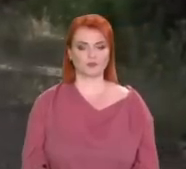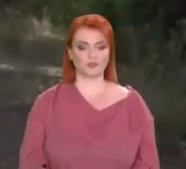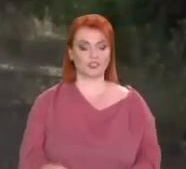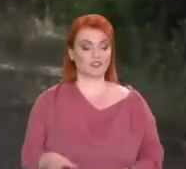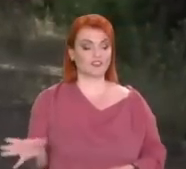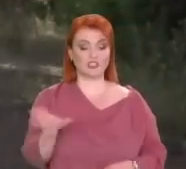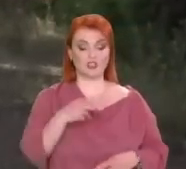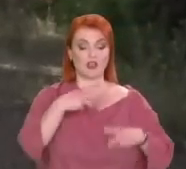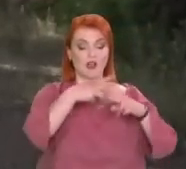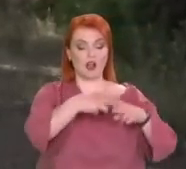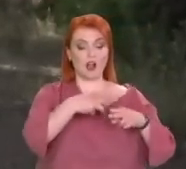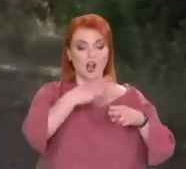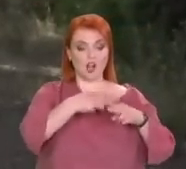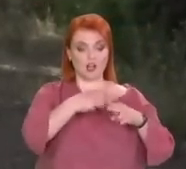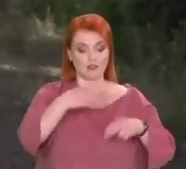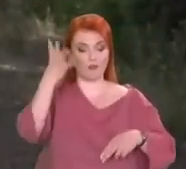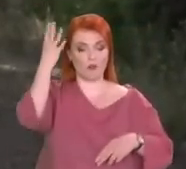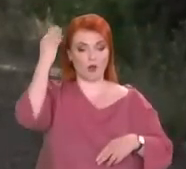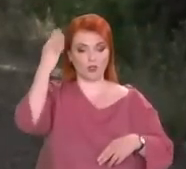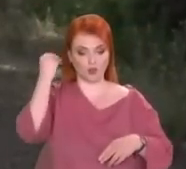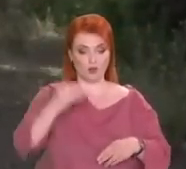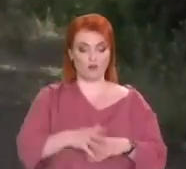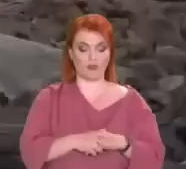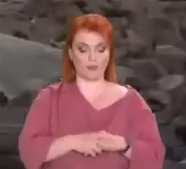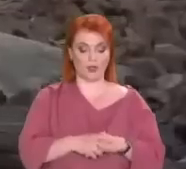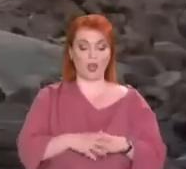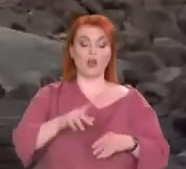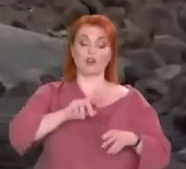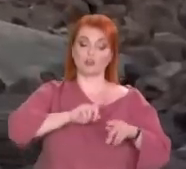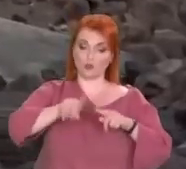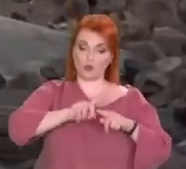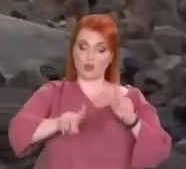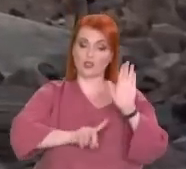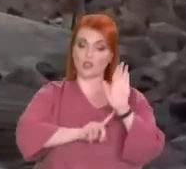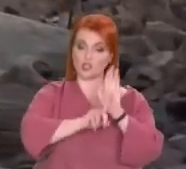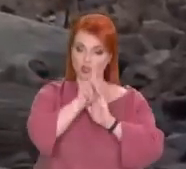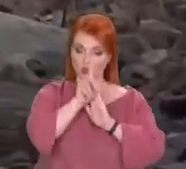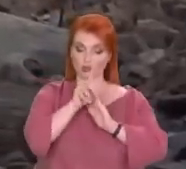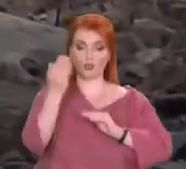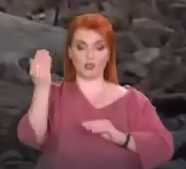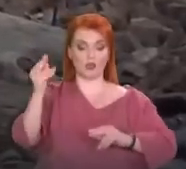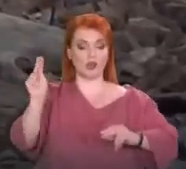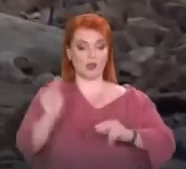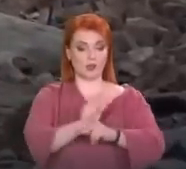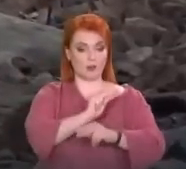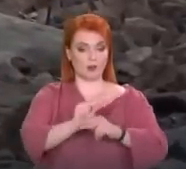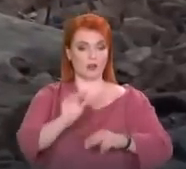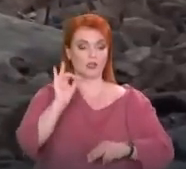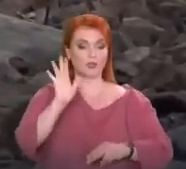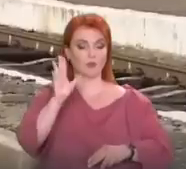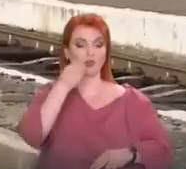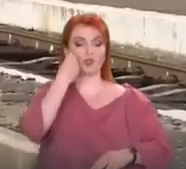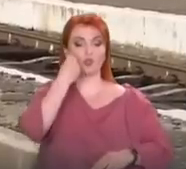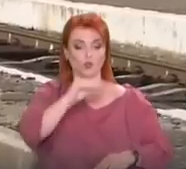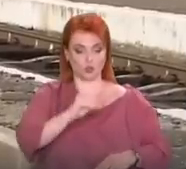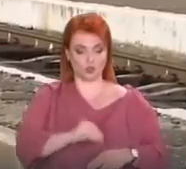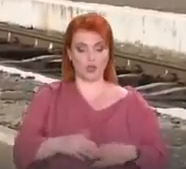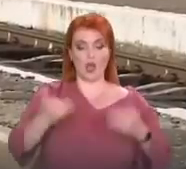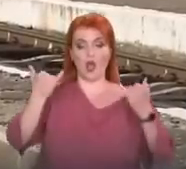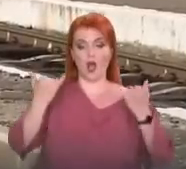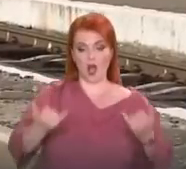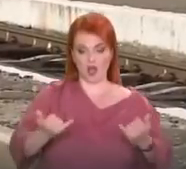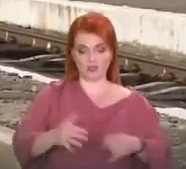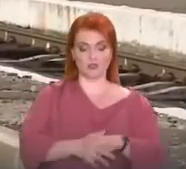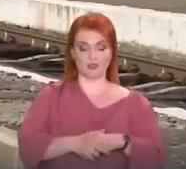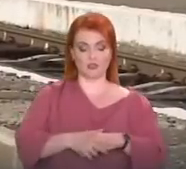Căile feroviare din Republica Moldova tot mai aproape de modernizare, Ministerul Infrastructurii și Dezvoltării Regionale a semnat astăzi cu